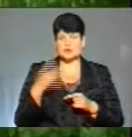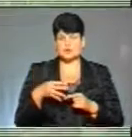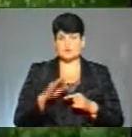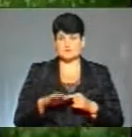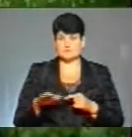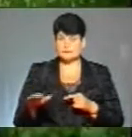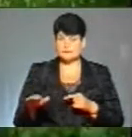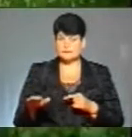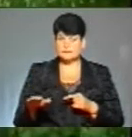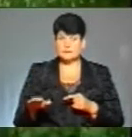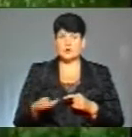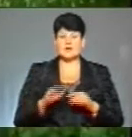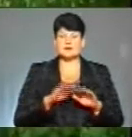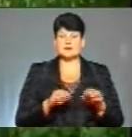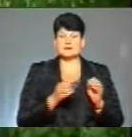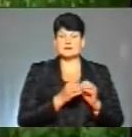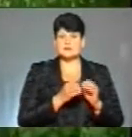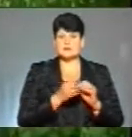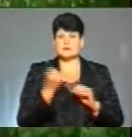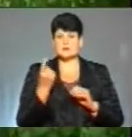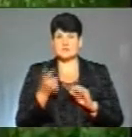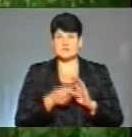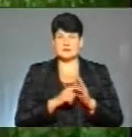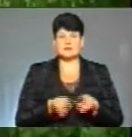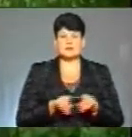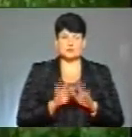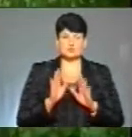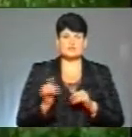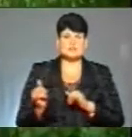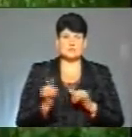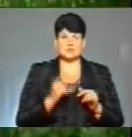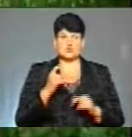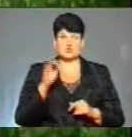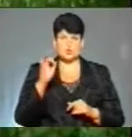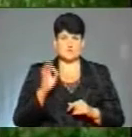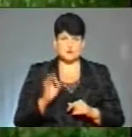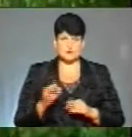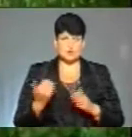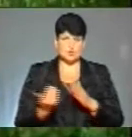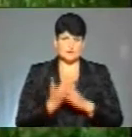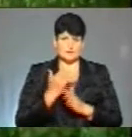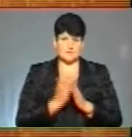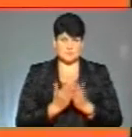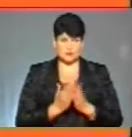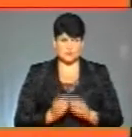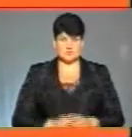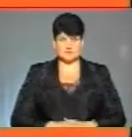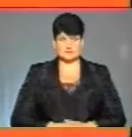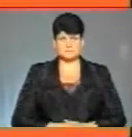2440 учнів. Учні 10-11 класів теж будуть забезпечені 100% новими